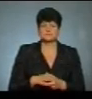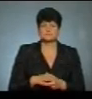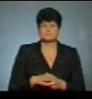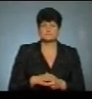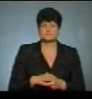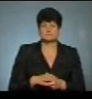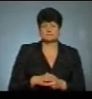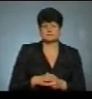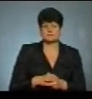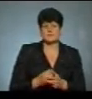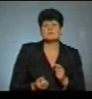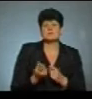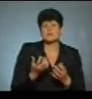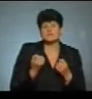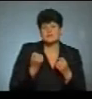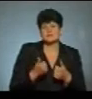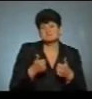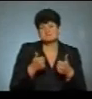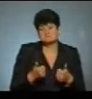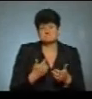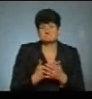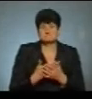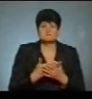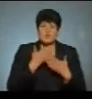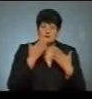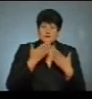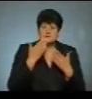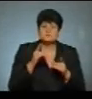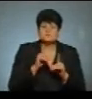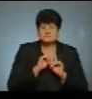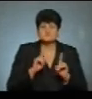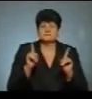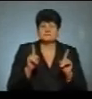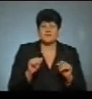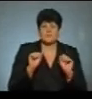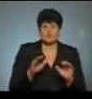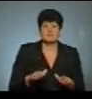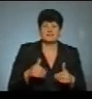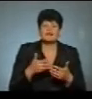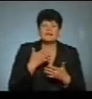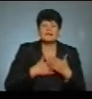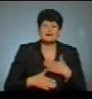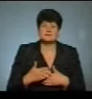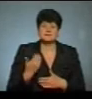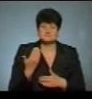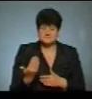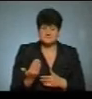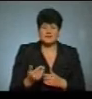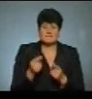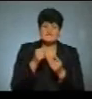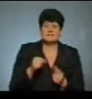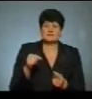джерела позитивних емоцій, тобто що вам суб'єктивно може приносити радість. І відповідно